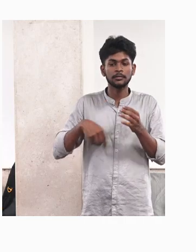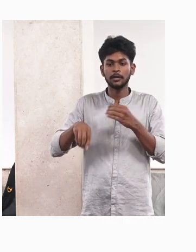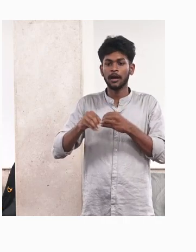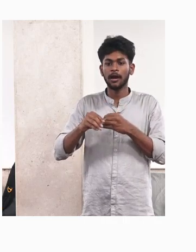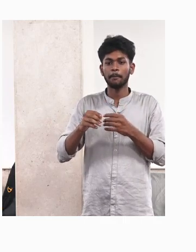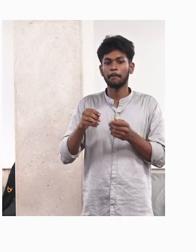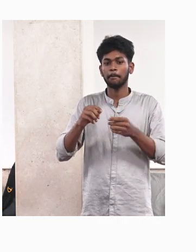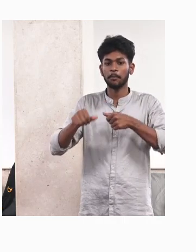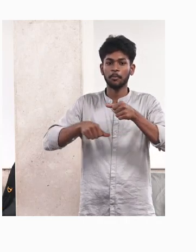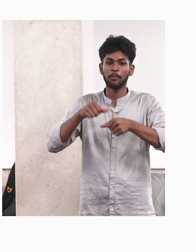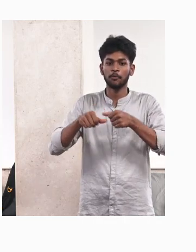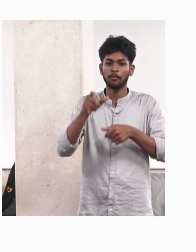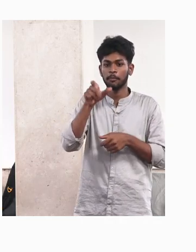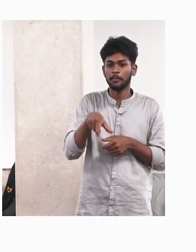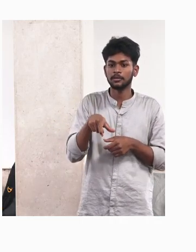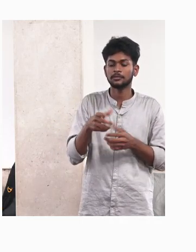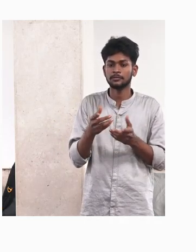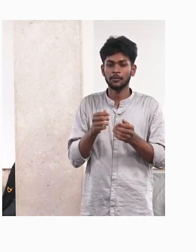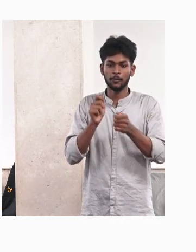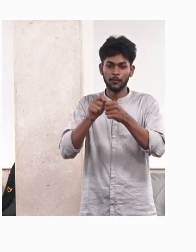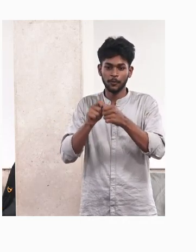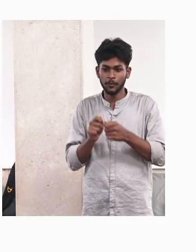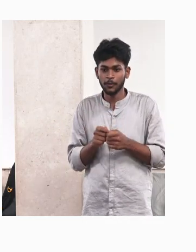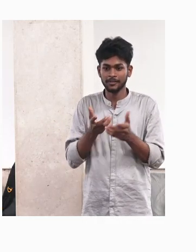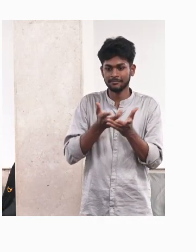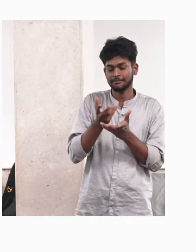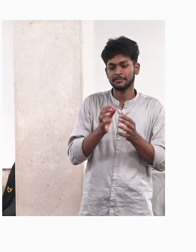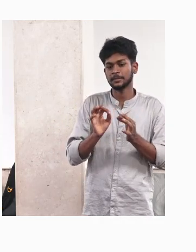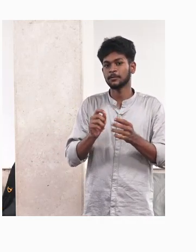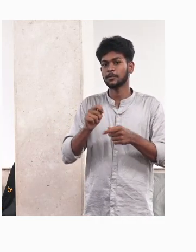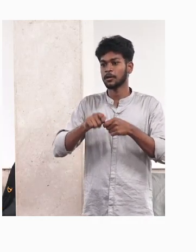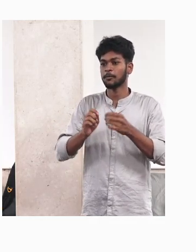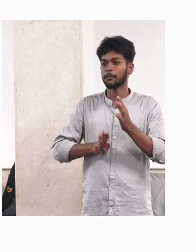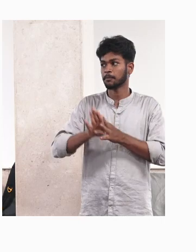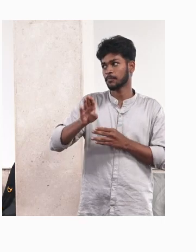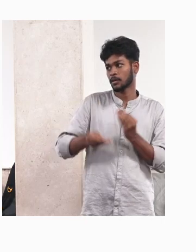பேஸ் பண்ணி நம்ம அவங்க கிட்ட வந்துட்டு வேலை பண்றது வந்துட்டு ஜாஸ்தி பண்ணியிருக்கோம்.